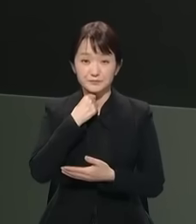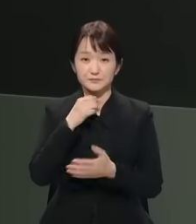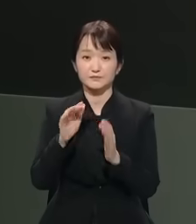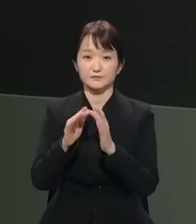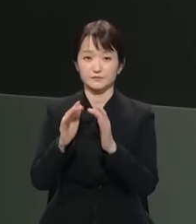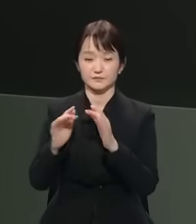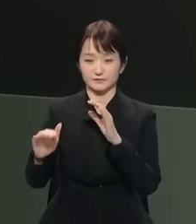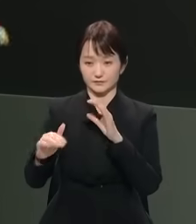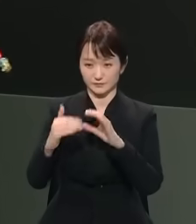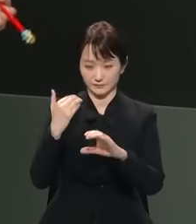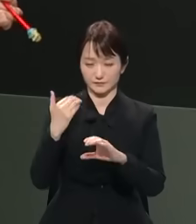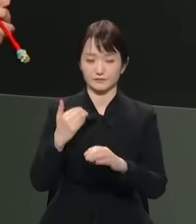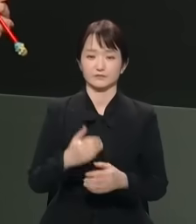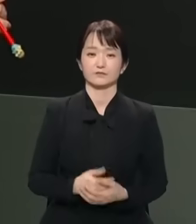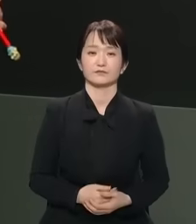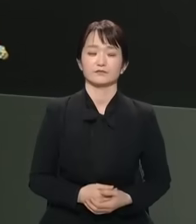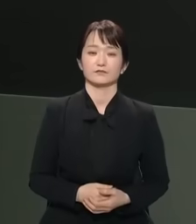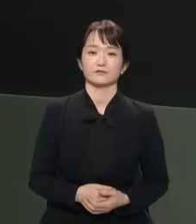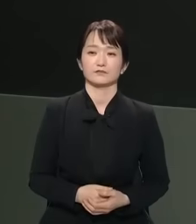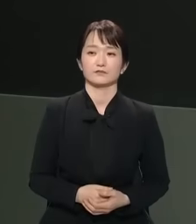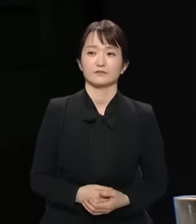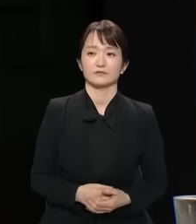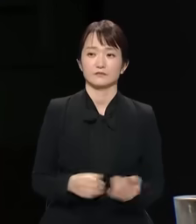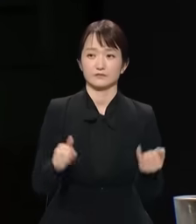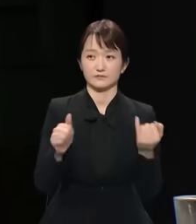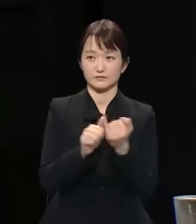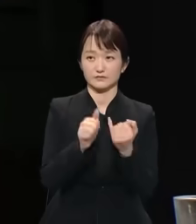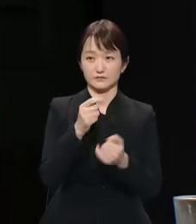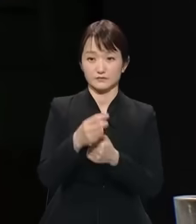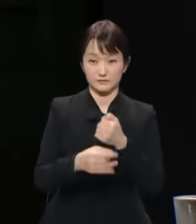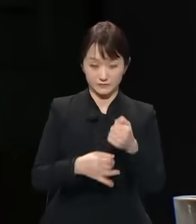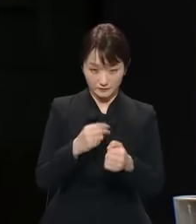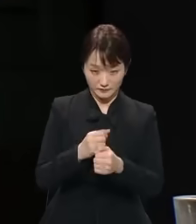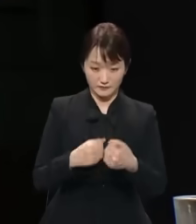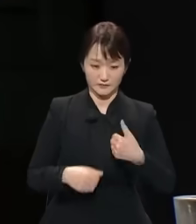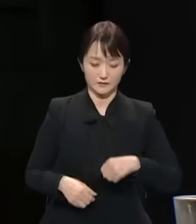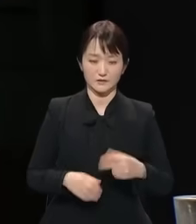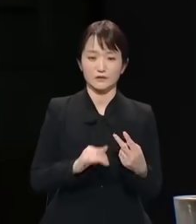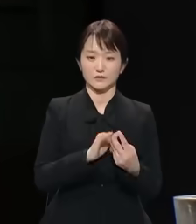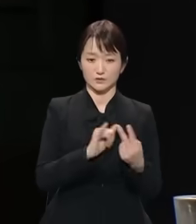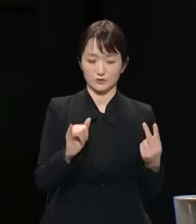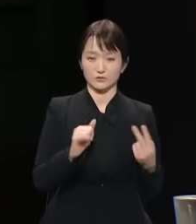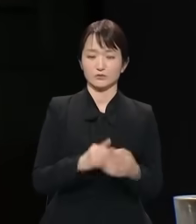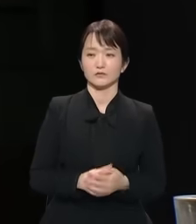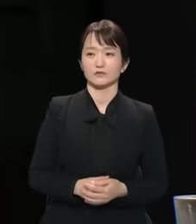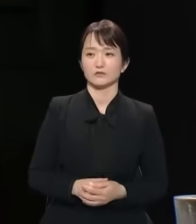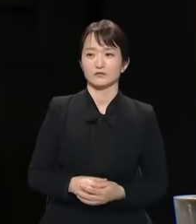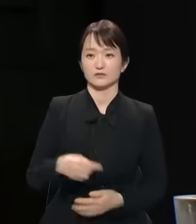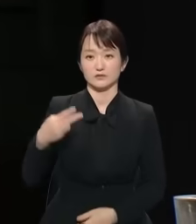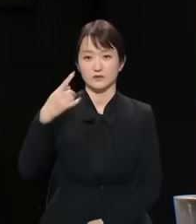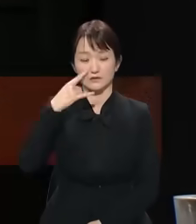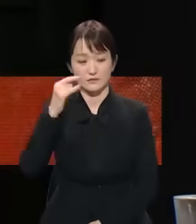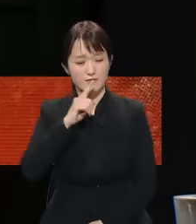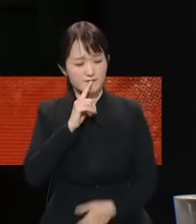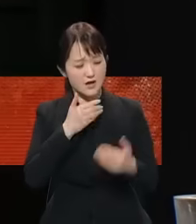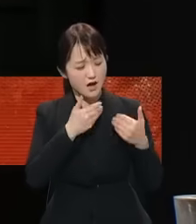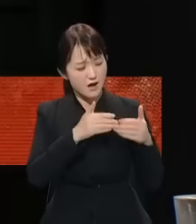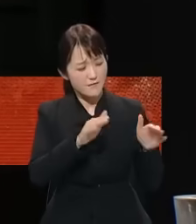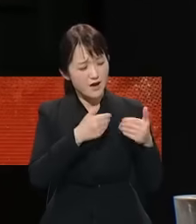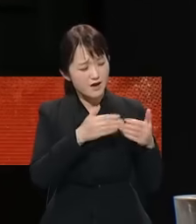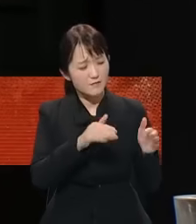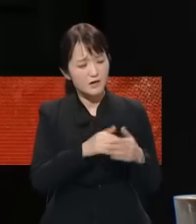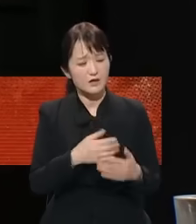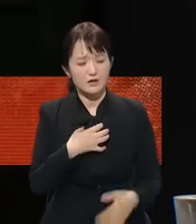메일로 제보를 주셨네요. 네, 그 결혼 10수년 차고 두 아들이 있는데요. 시어머니로부터 폭언 수준의 막말을 들어오고 있어서